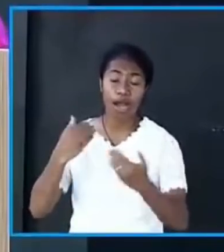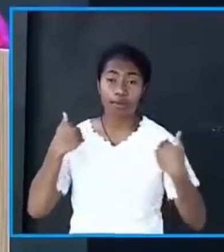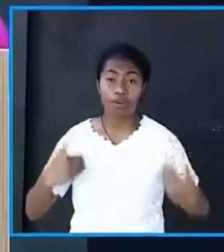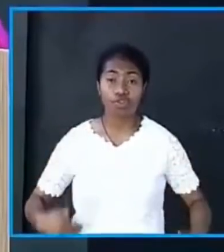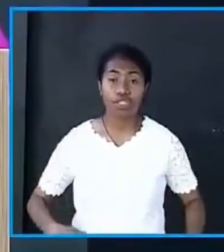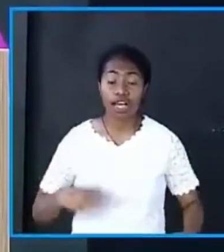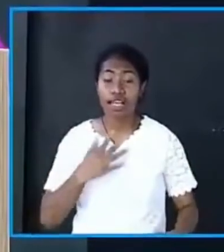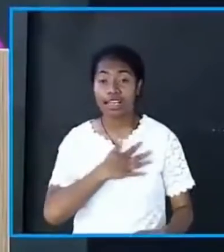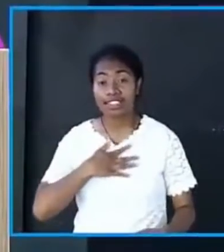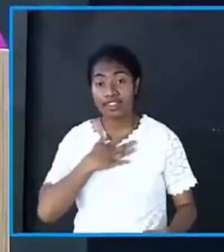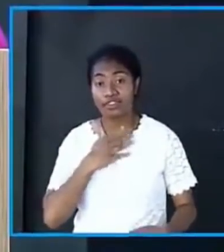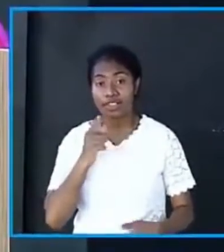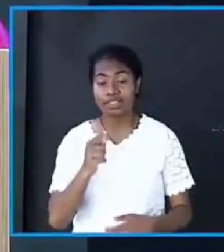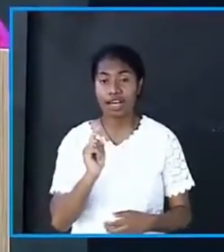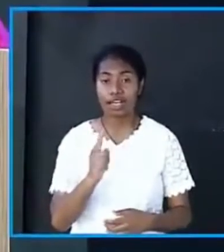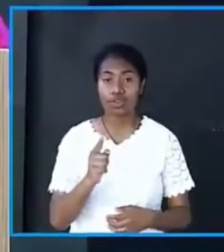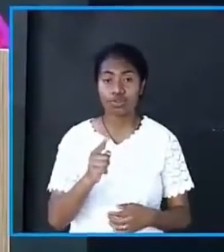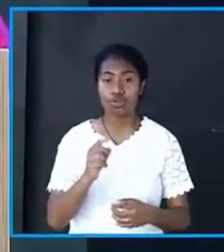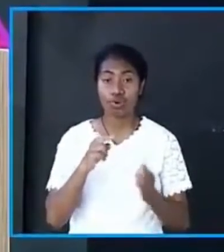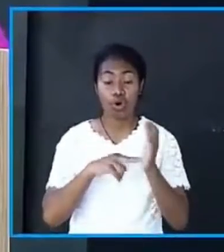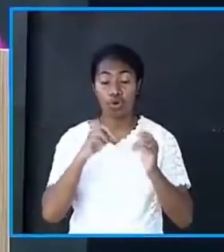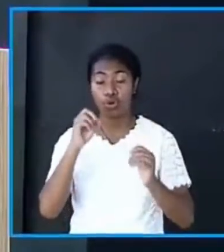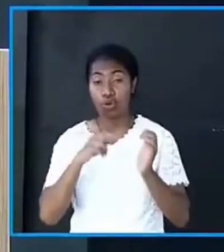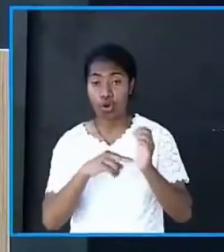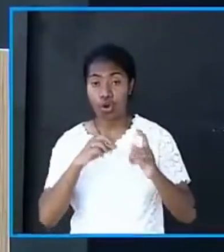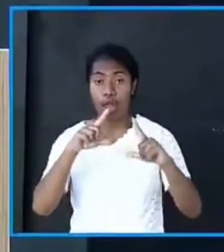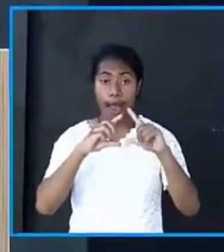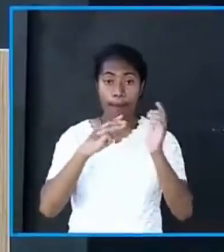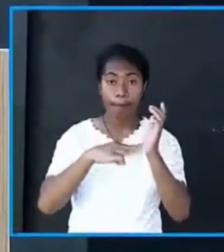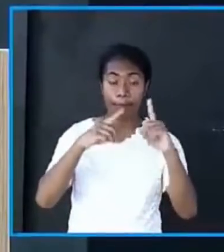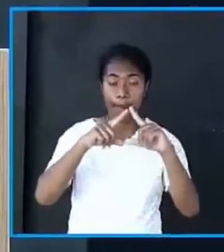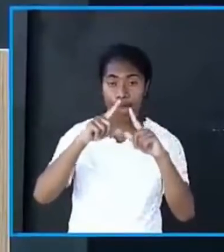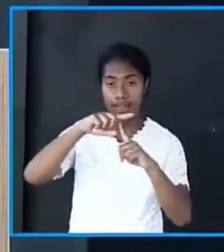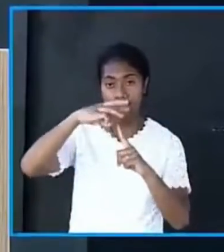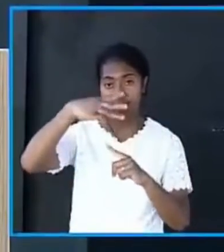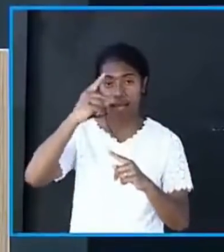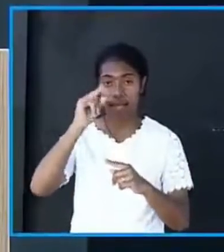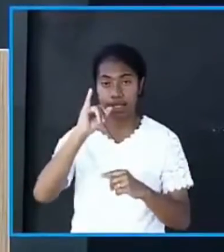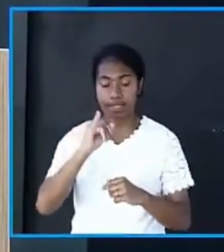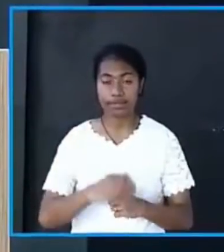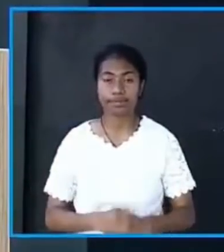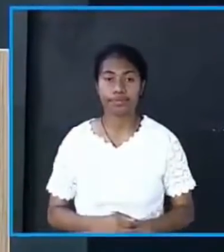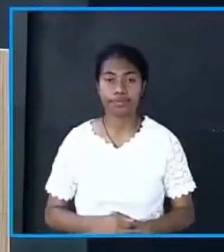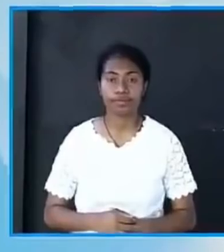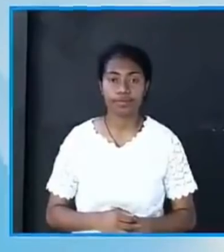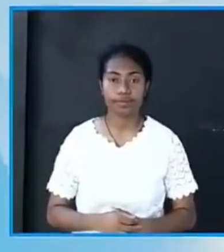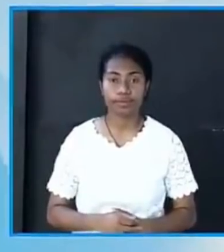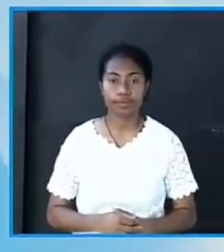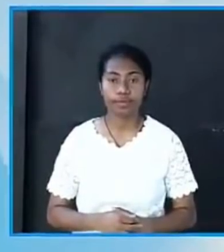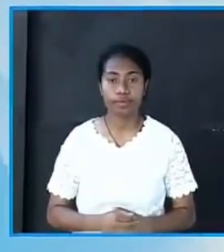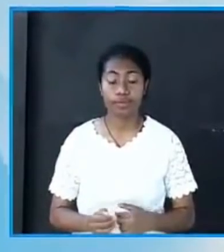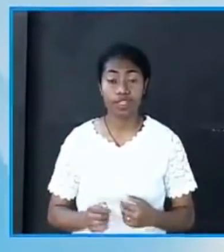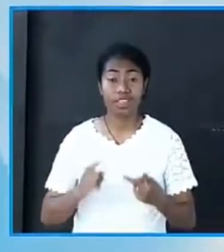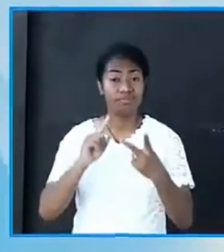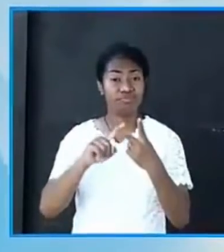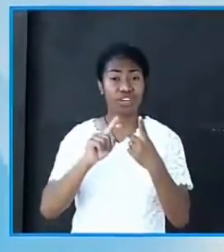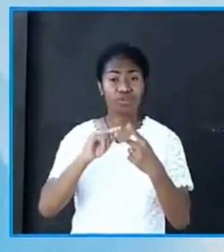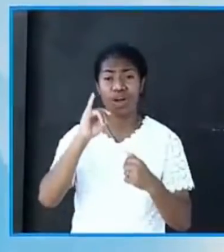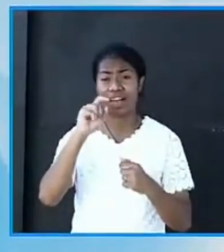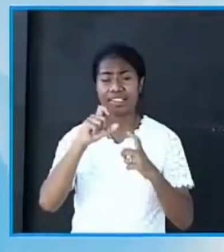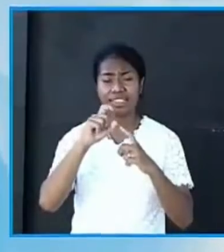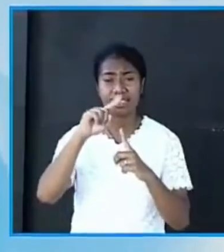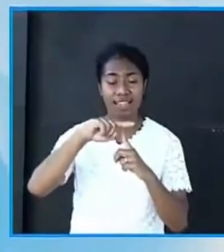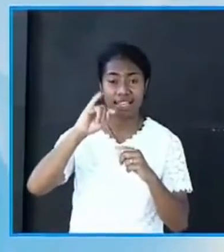sifatnya non materi device bilang begini kedua istilah tersebut